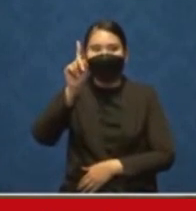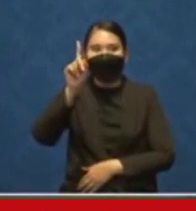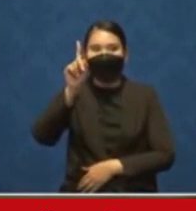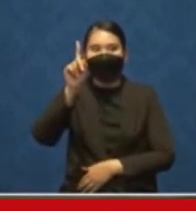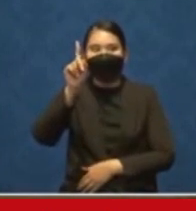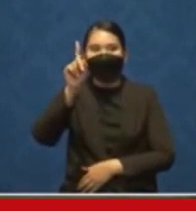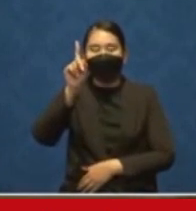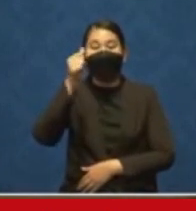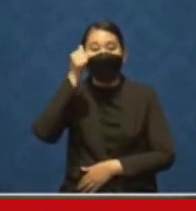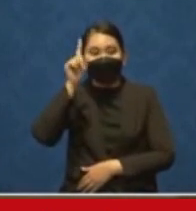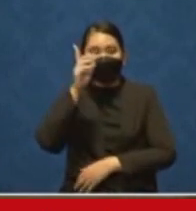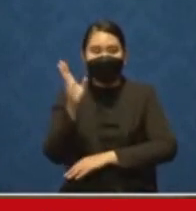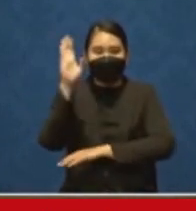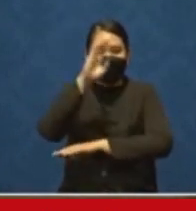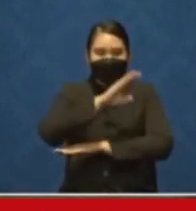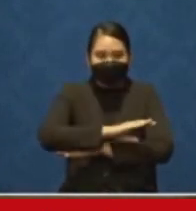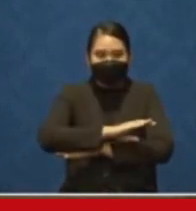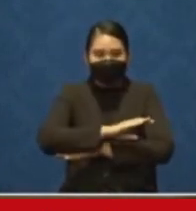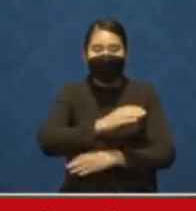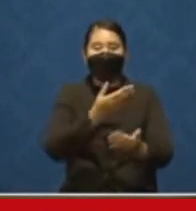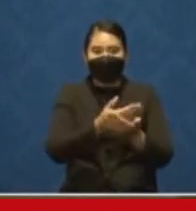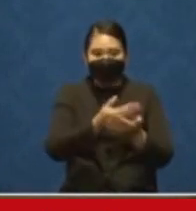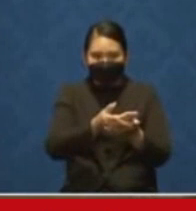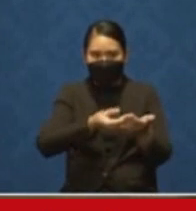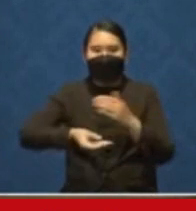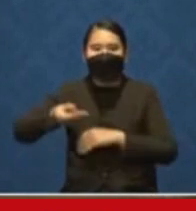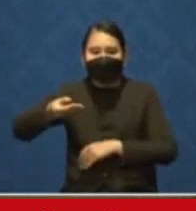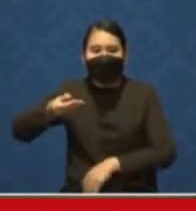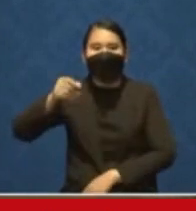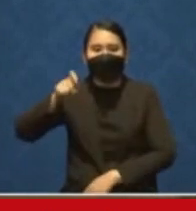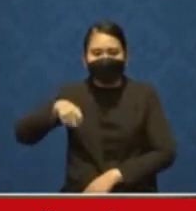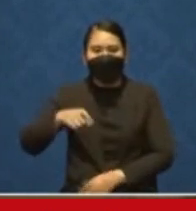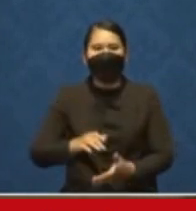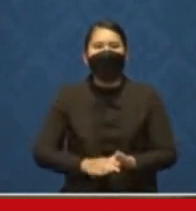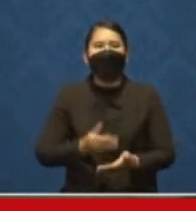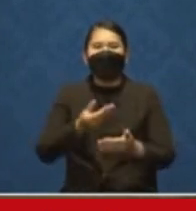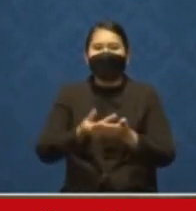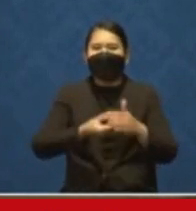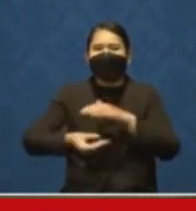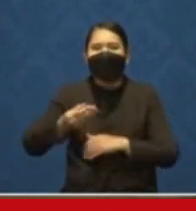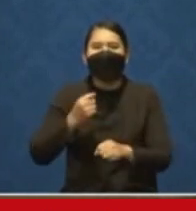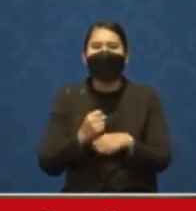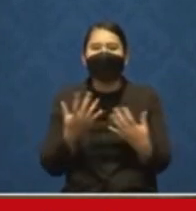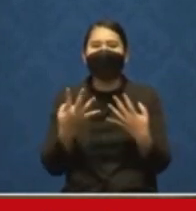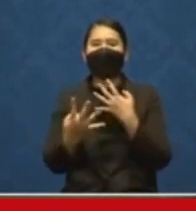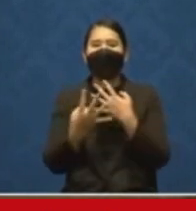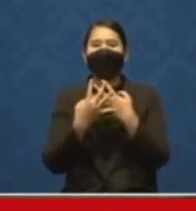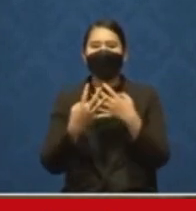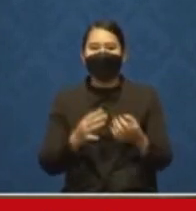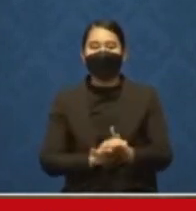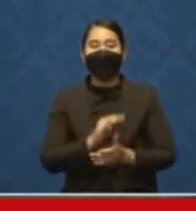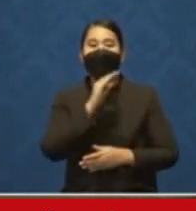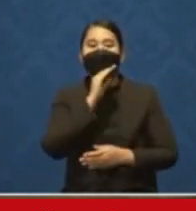เงินที่บอกว่า 1วันเนี่ยถ้าไม่อยู่เต็มก็ต้องส่งคืนสิดูที่พูด